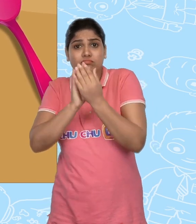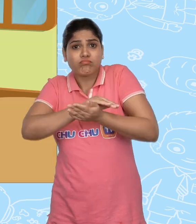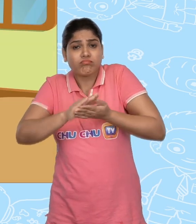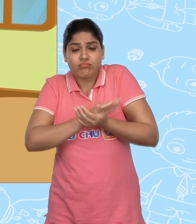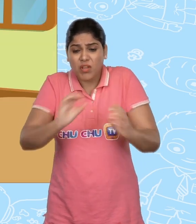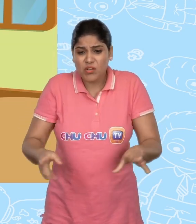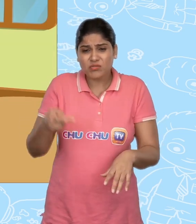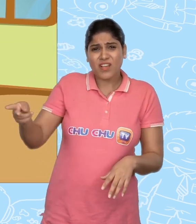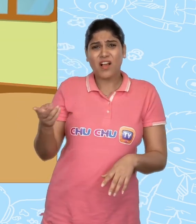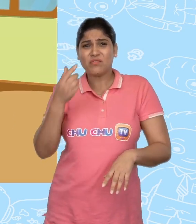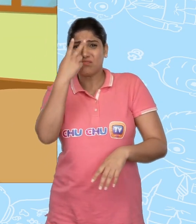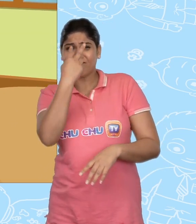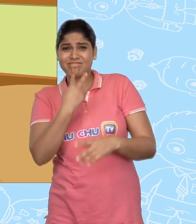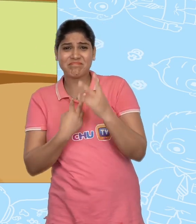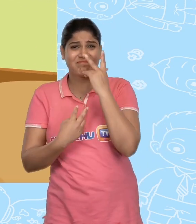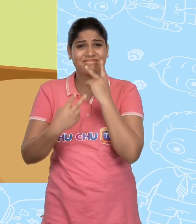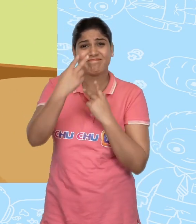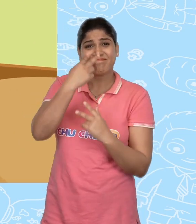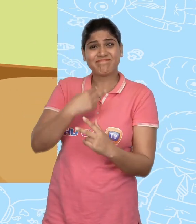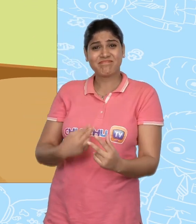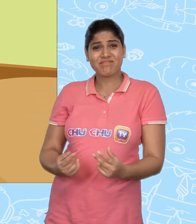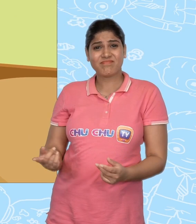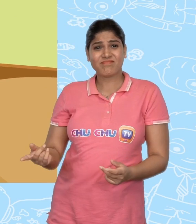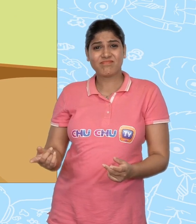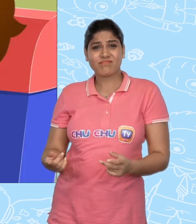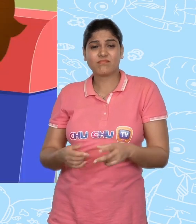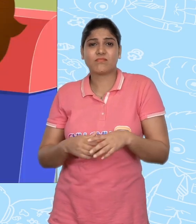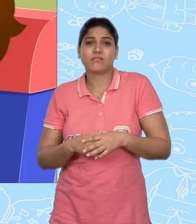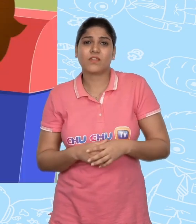था। उसकी आंखों में आंसू आ गए।